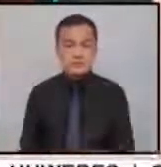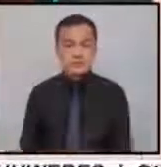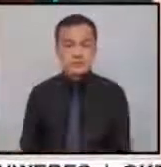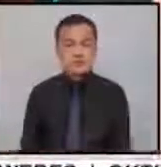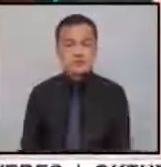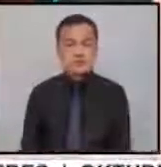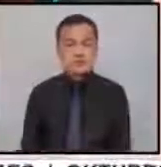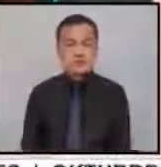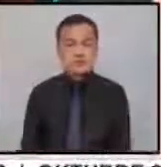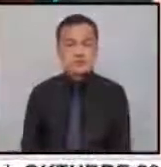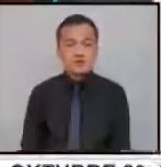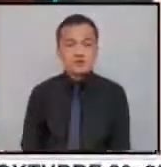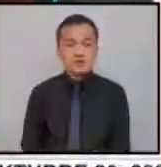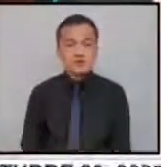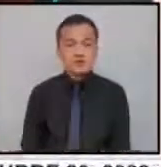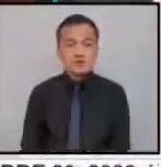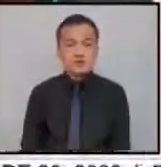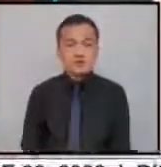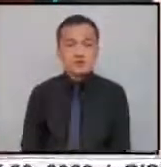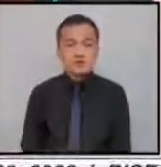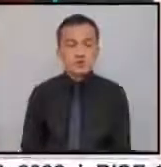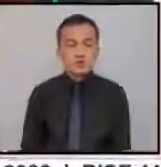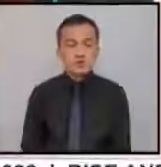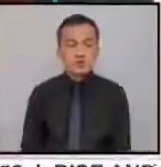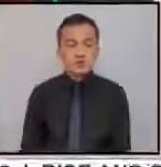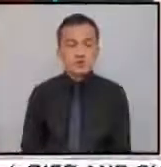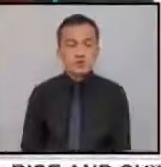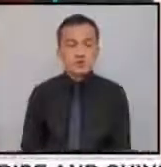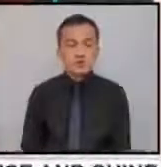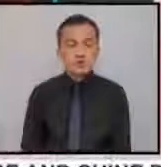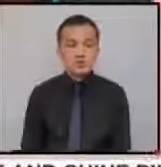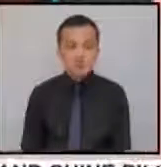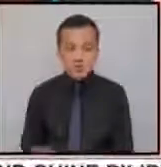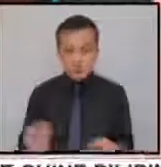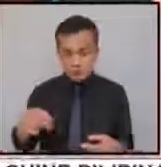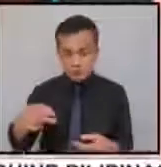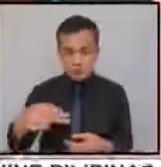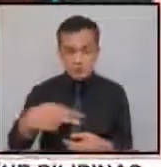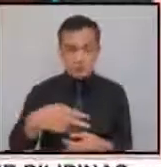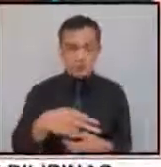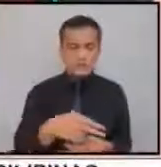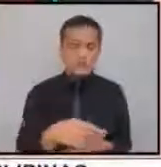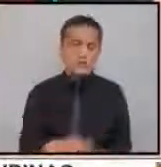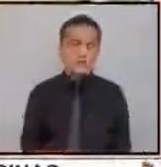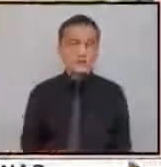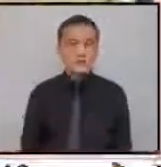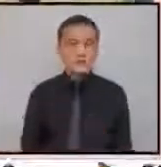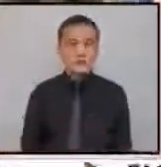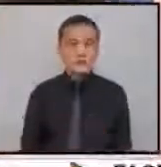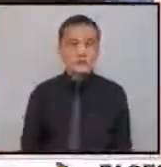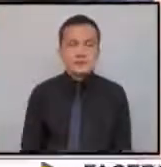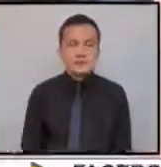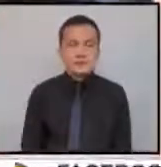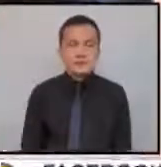Oh, teleprompter. Ayan. Gupit-gupitin lamang ito. Oh, sige, okay. Gupitin natin. Okay, gupitin mo na yun sa'yo. Ako.